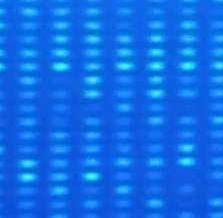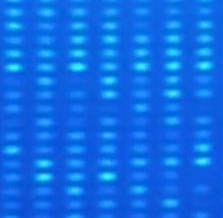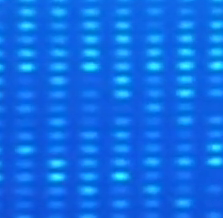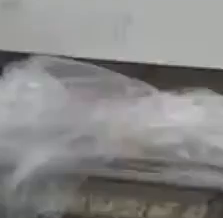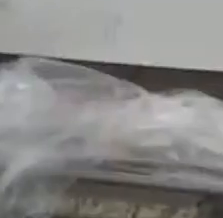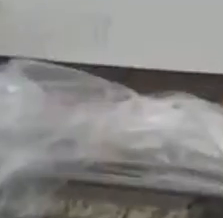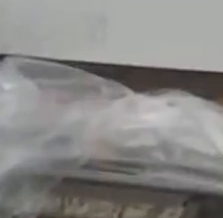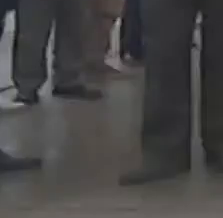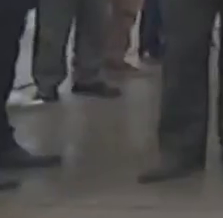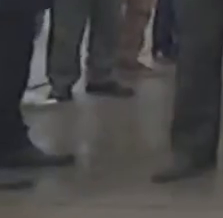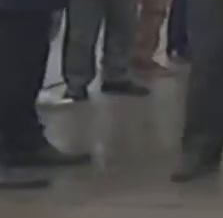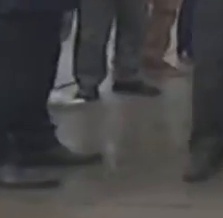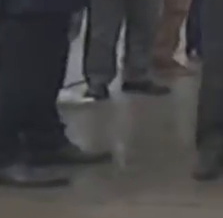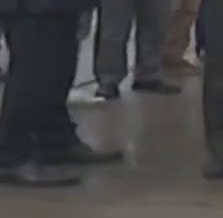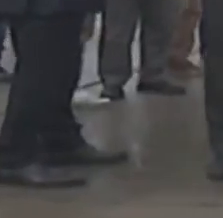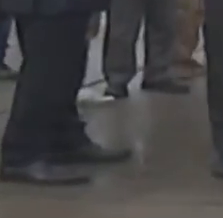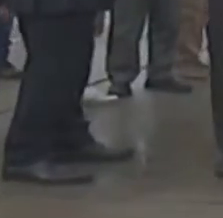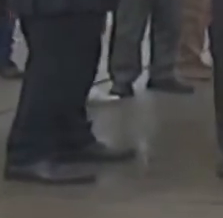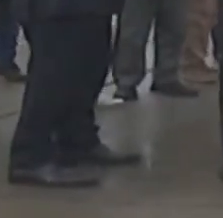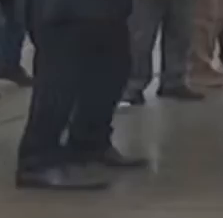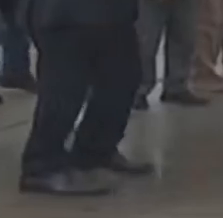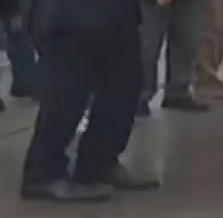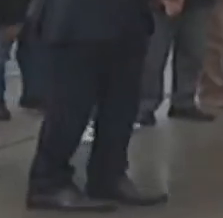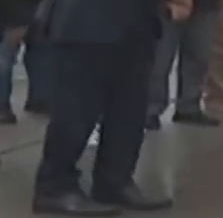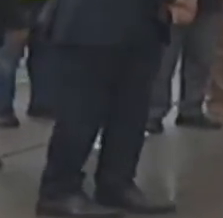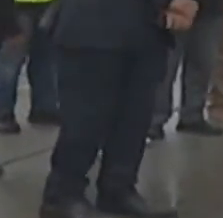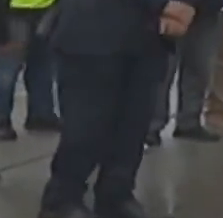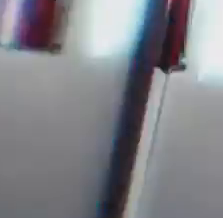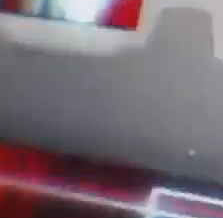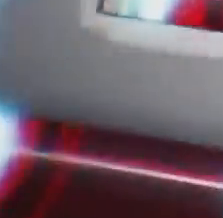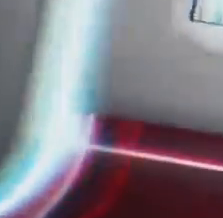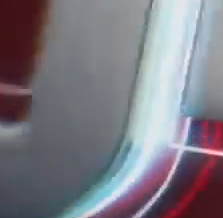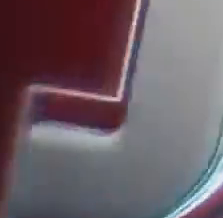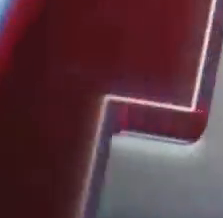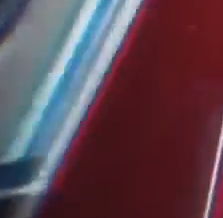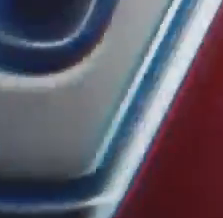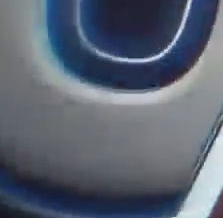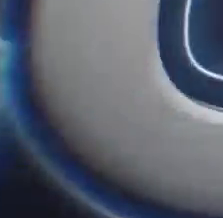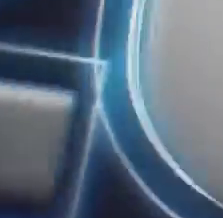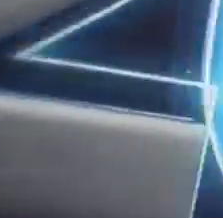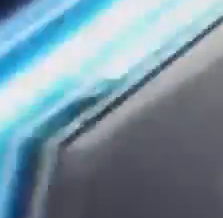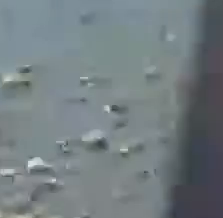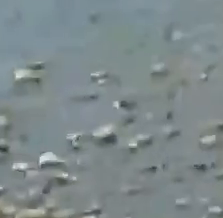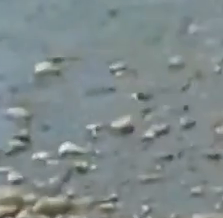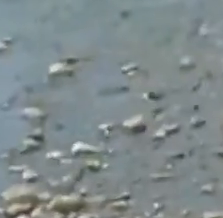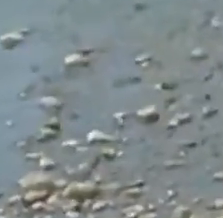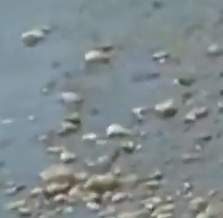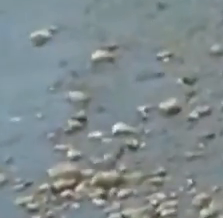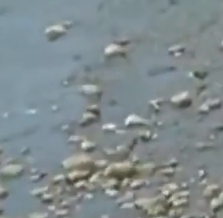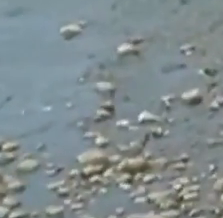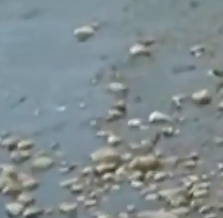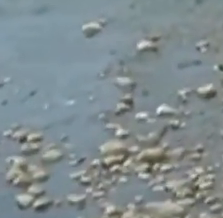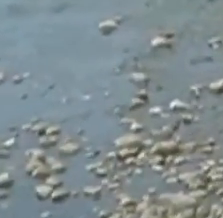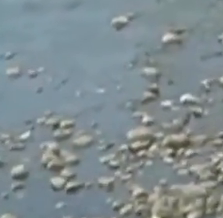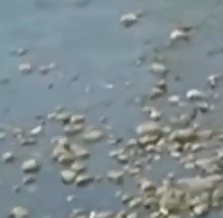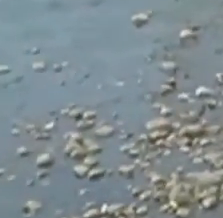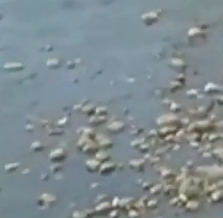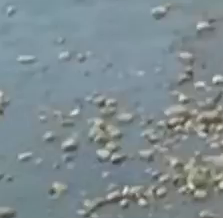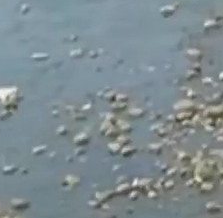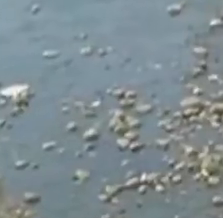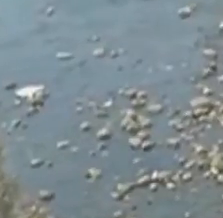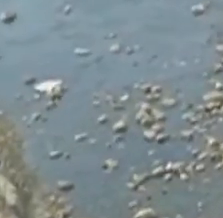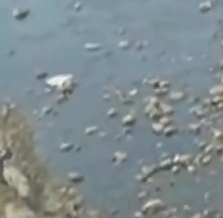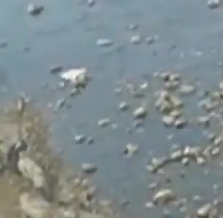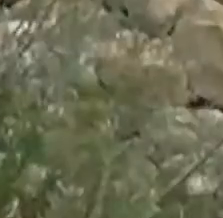وصول اول دفعه من تلك المضاد لكل ناس يمكن من خمسه عشر الف منتفع من العاملين في الخط الصحي الاول